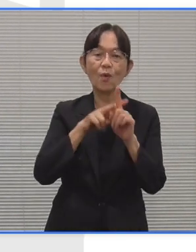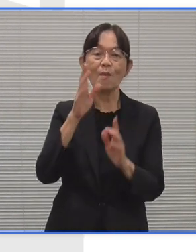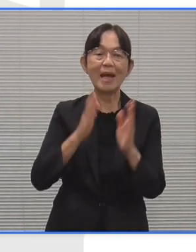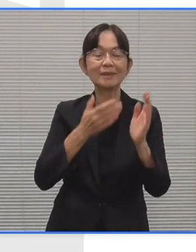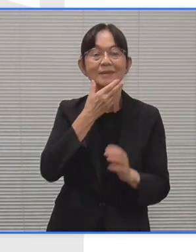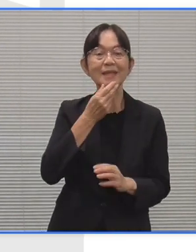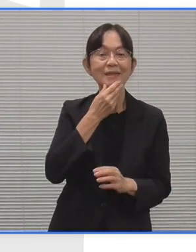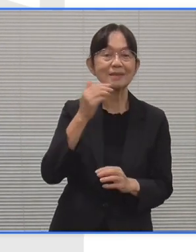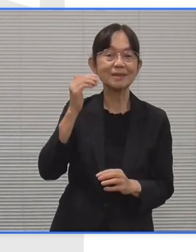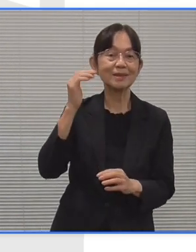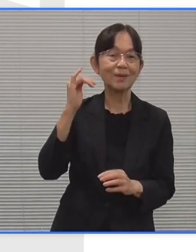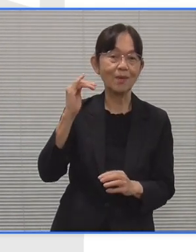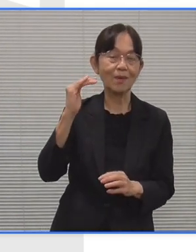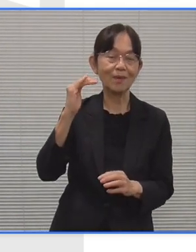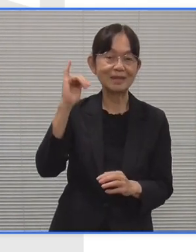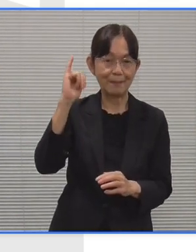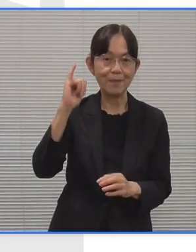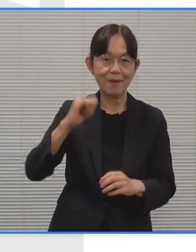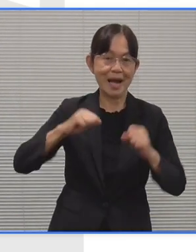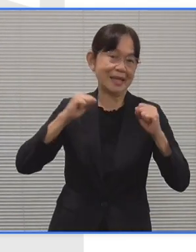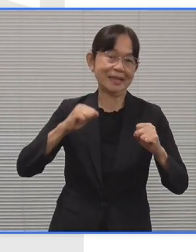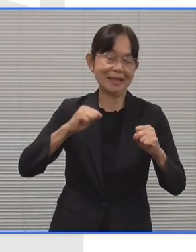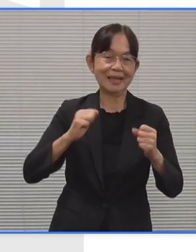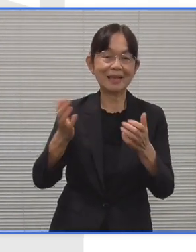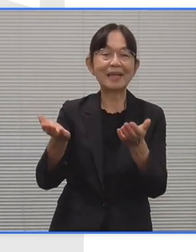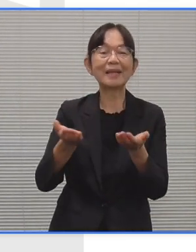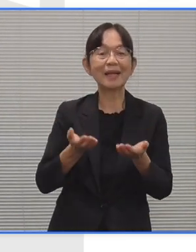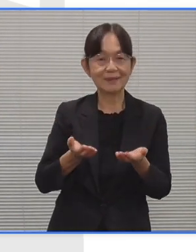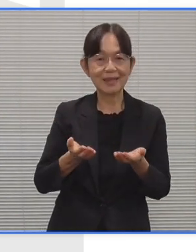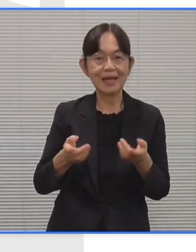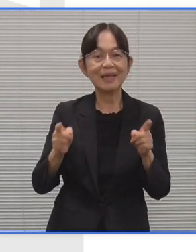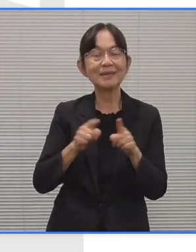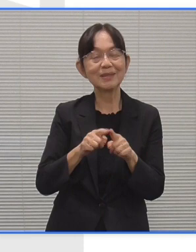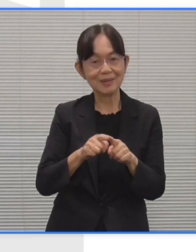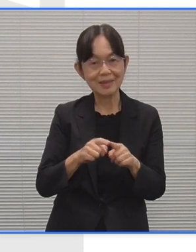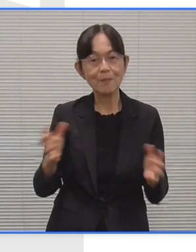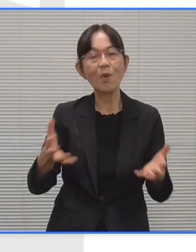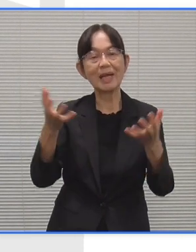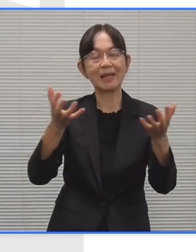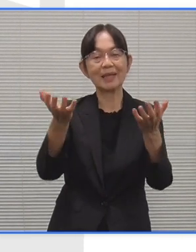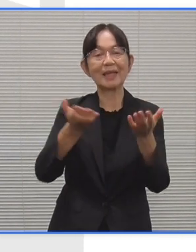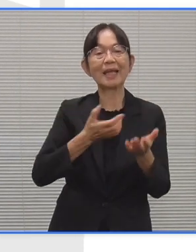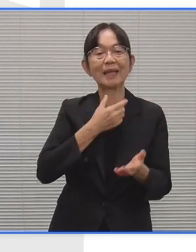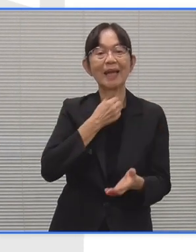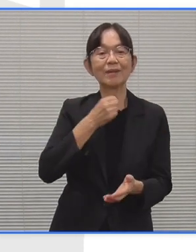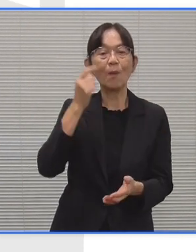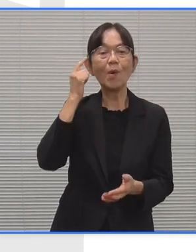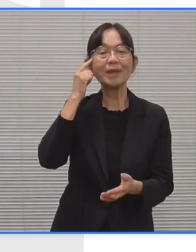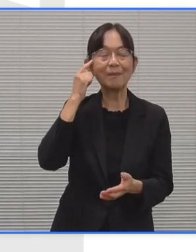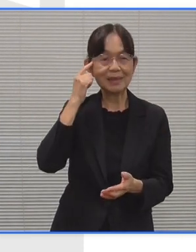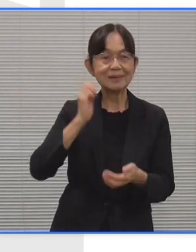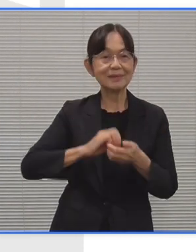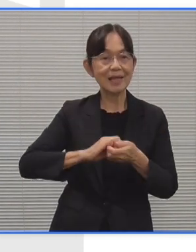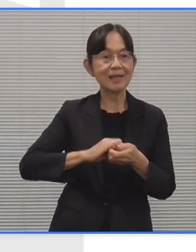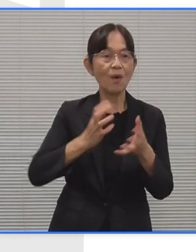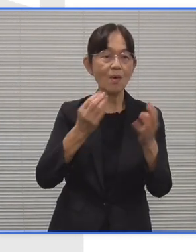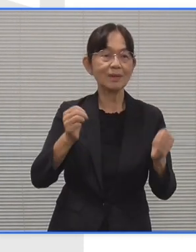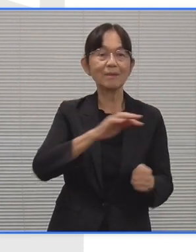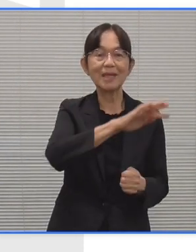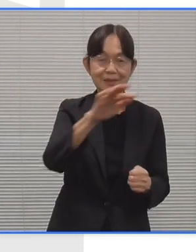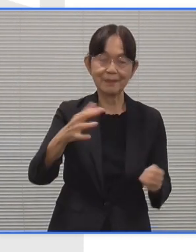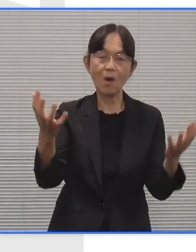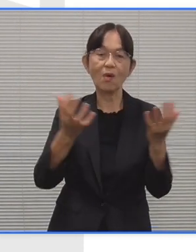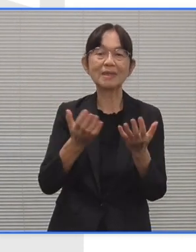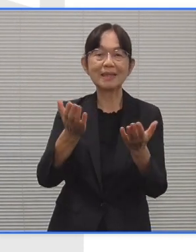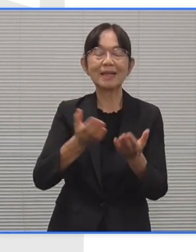こう張り切っていただいていたので、一緒に盛り上げていきたいというふうに思います。ぜひ多くの皆様にお越しいただければ